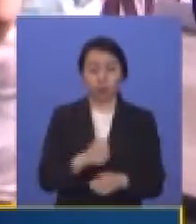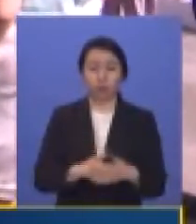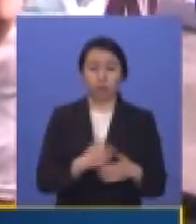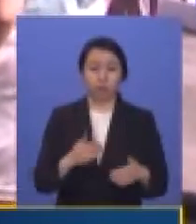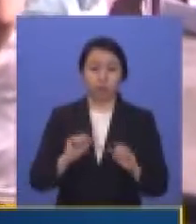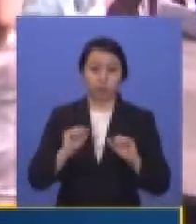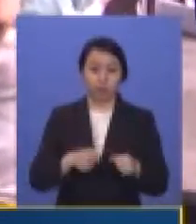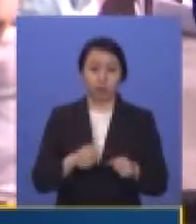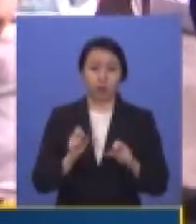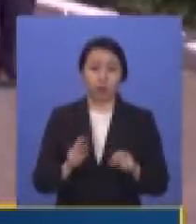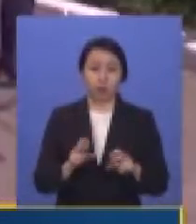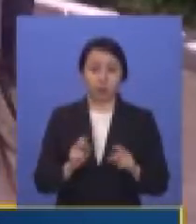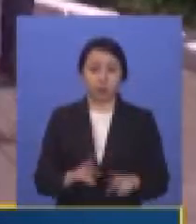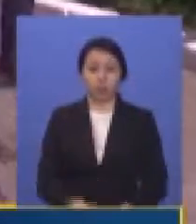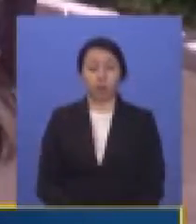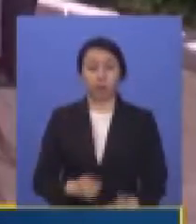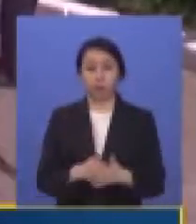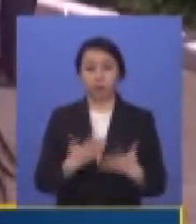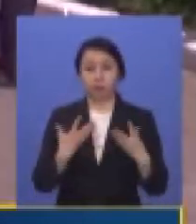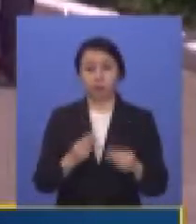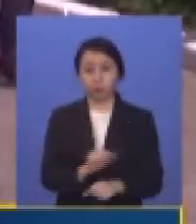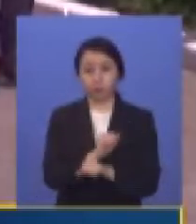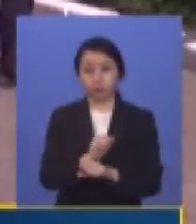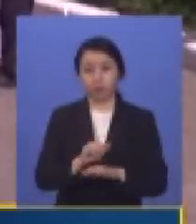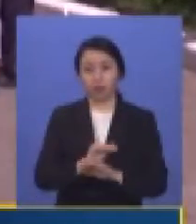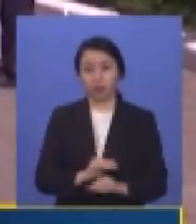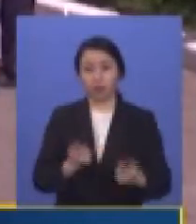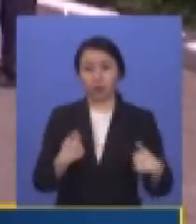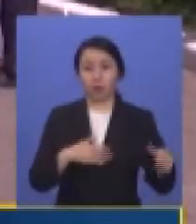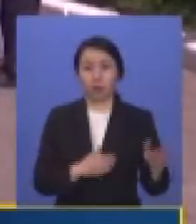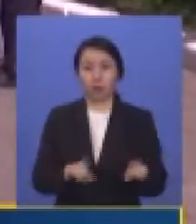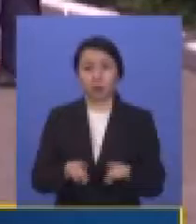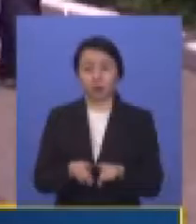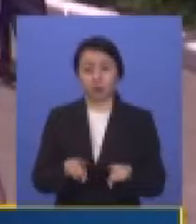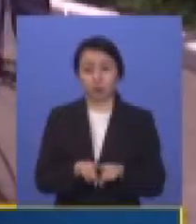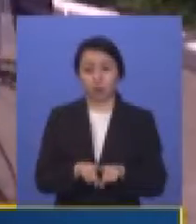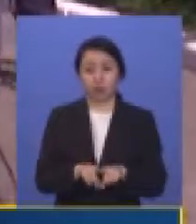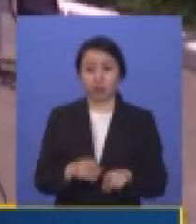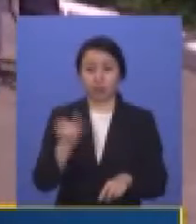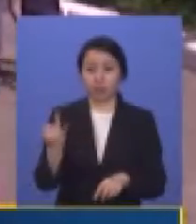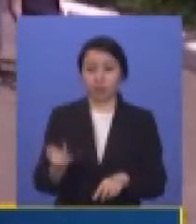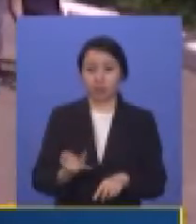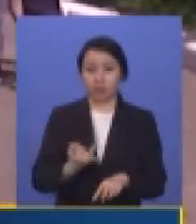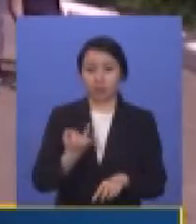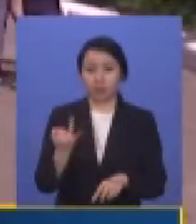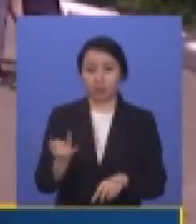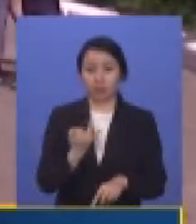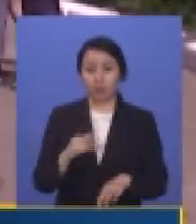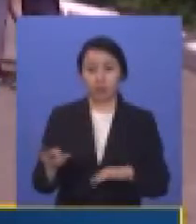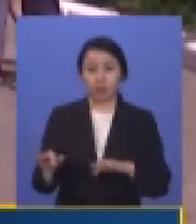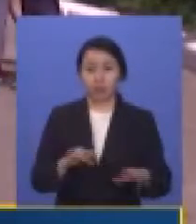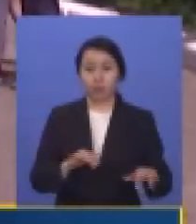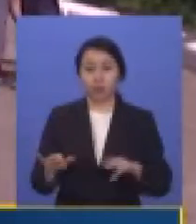предотвратить возможную угрозу. В преддверии Дня защиты детей мы решили организовать такое необычное